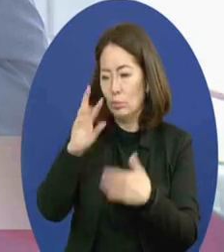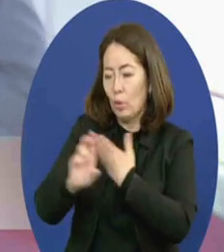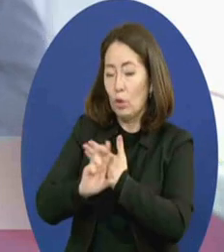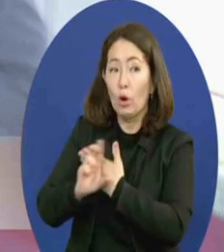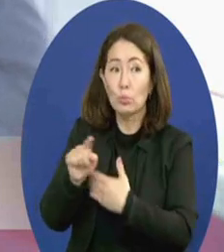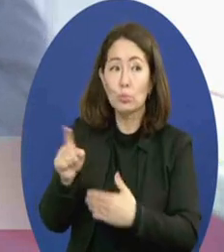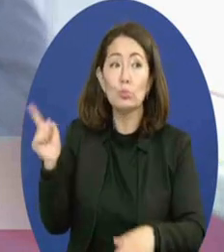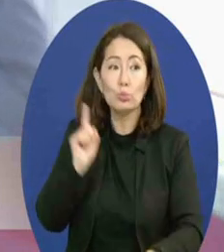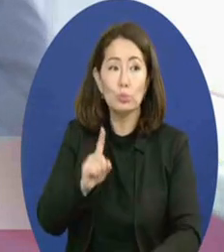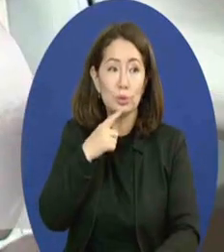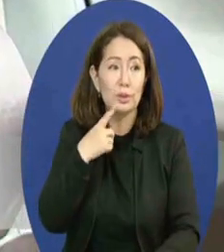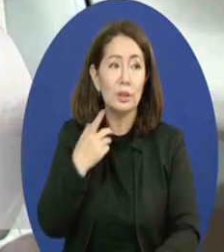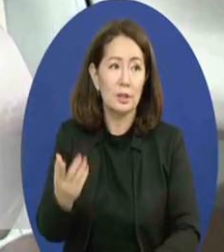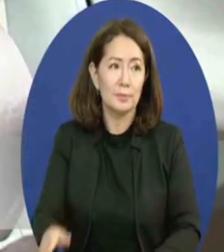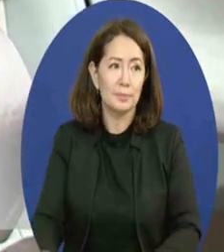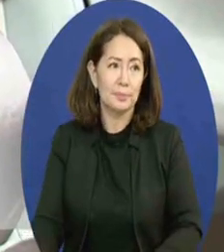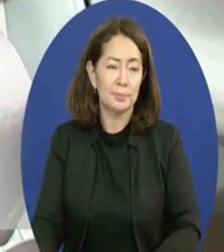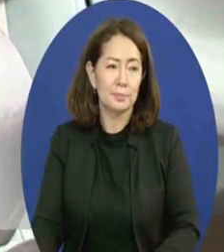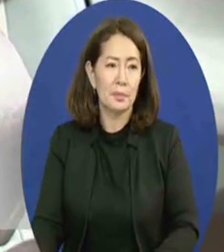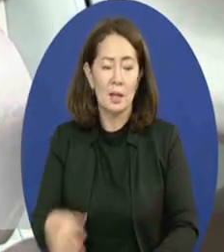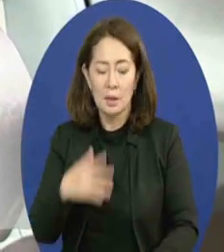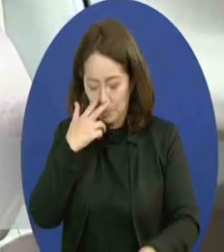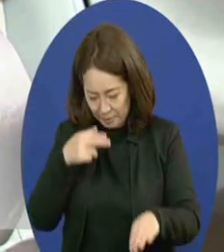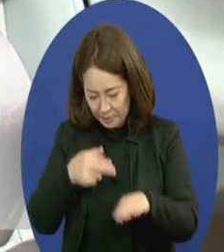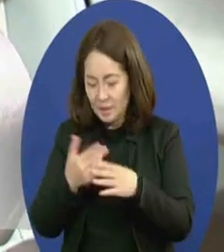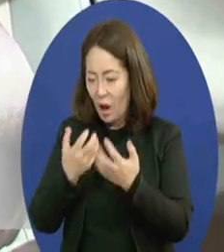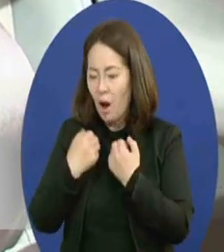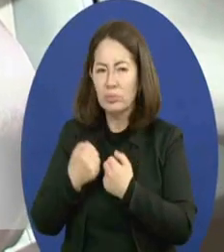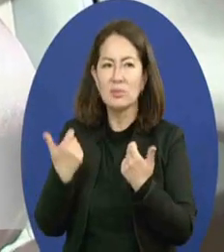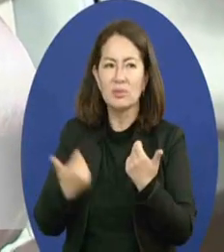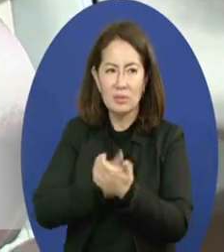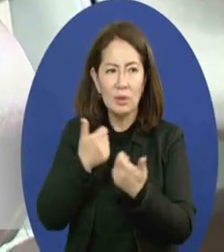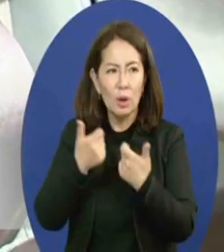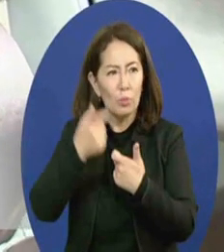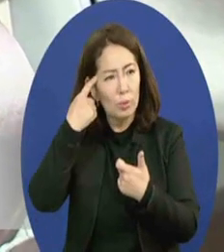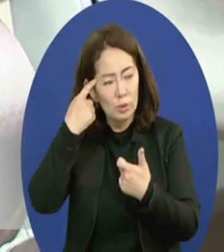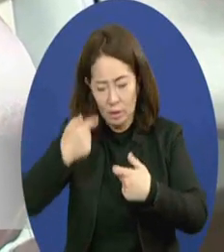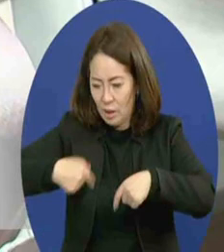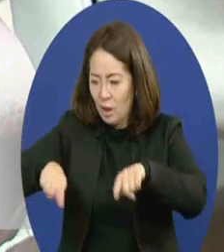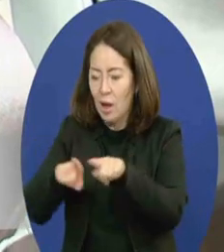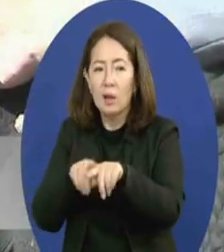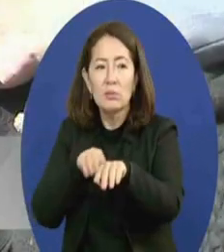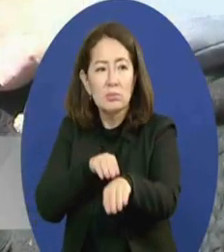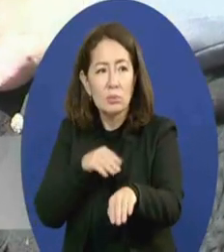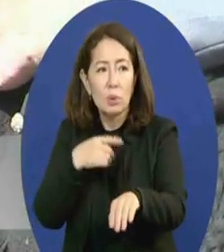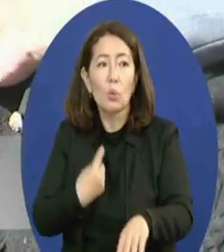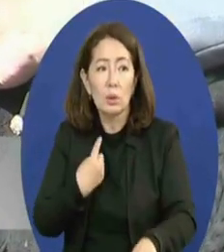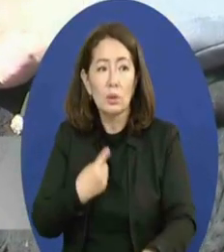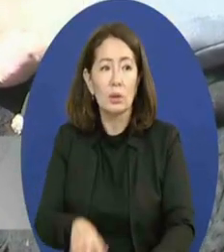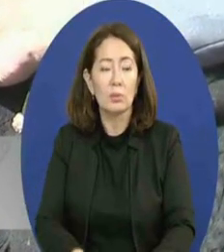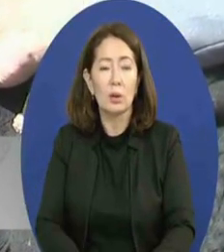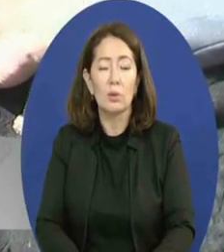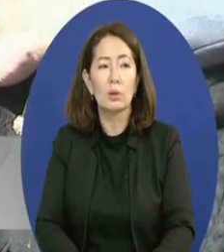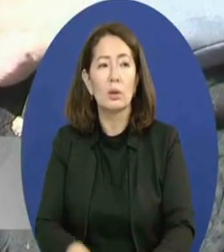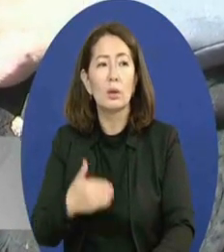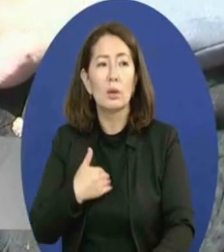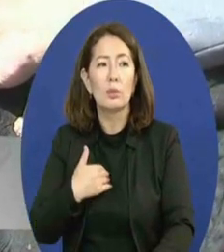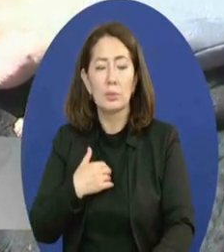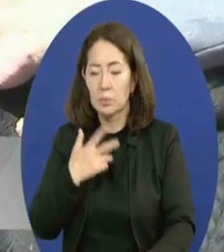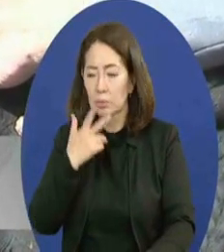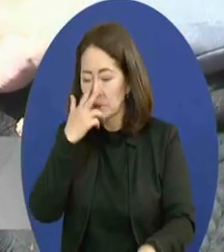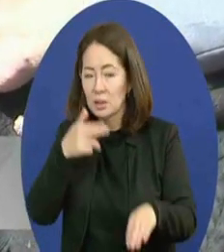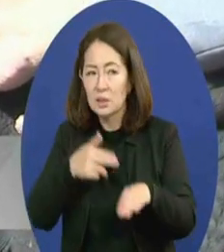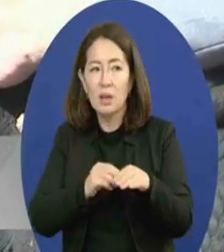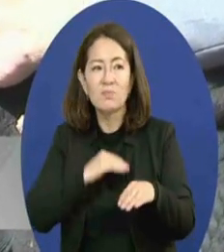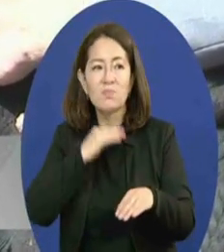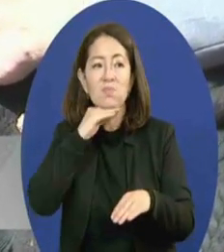гэдгээ хэлж байна. Тэр нь авцсан дээр гэж бодлоос тэгэл адилхан л тэгэл цосцооч шүү дээ. Тэгээд ямар ч бас би бодлоо одоо дүүргэж